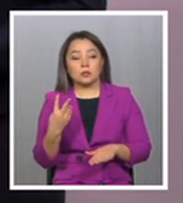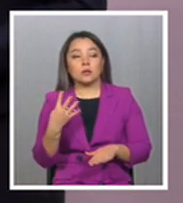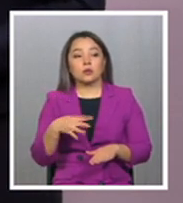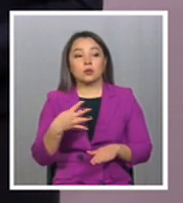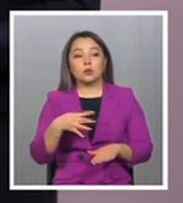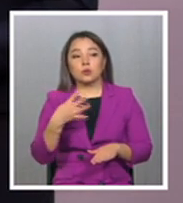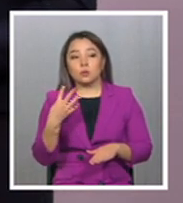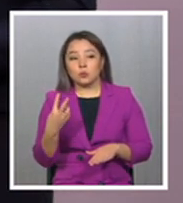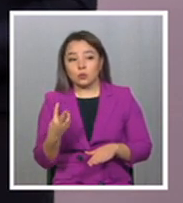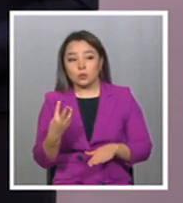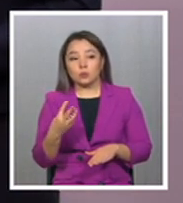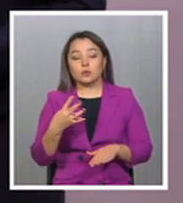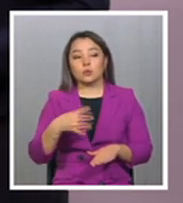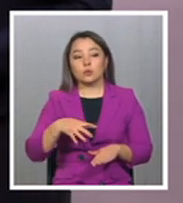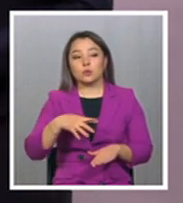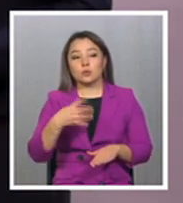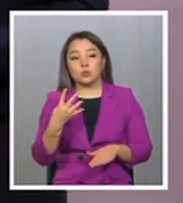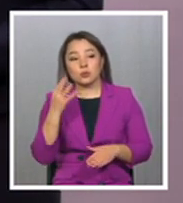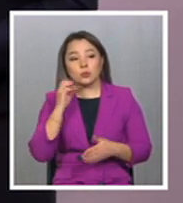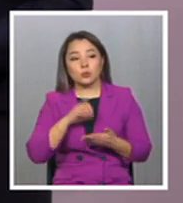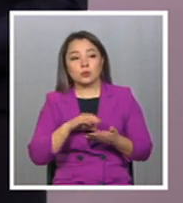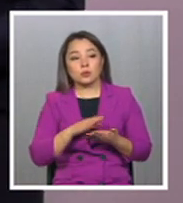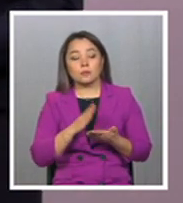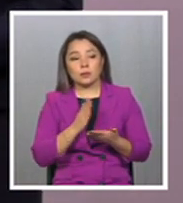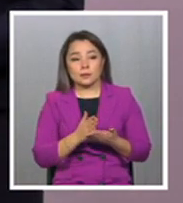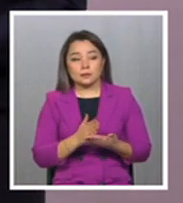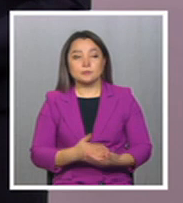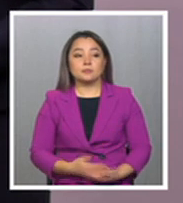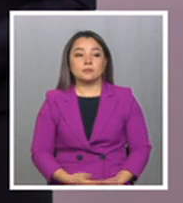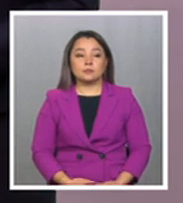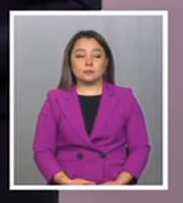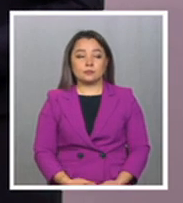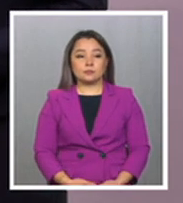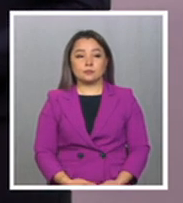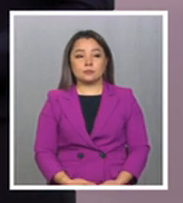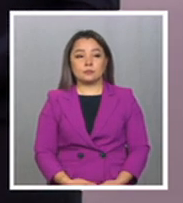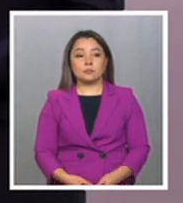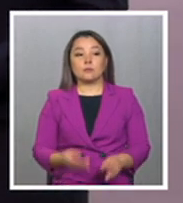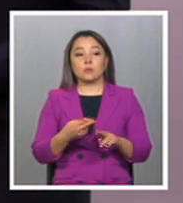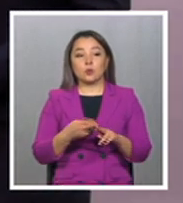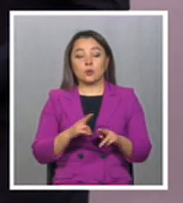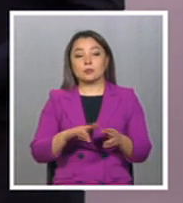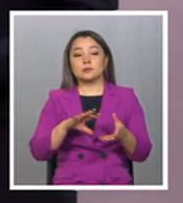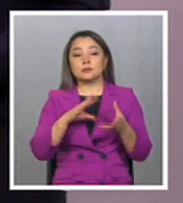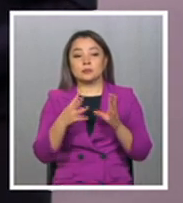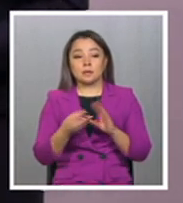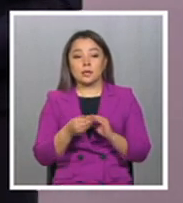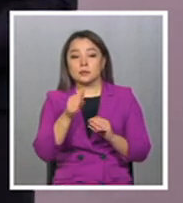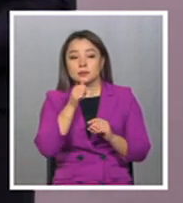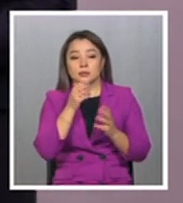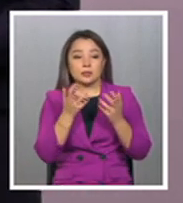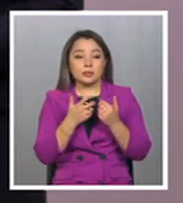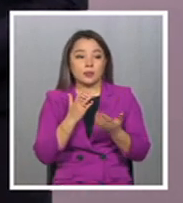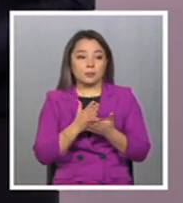42, 43, 44 сандары. Соны менен санап көрейік.